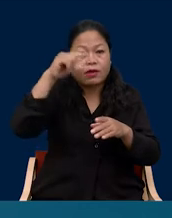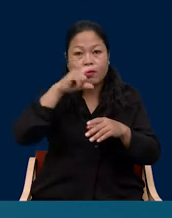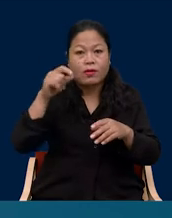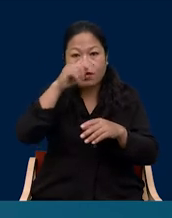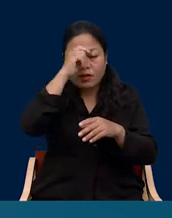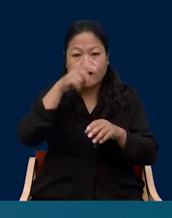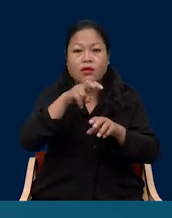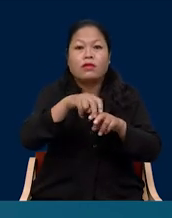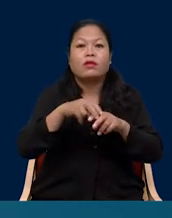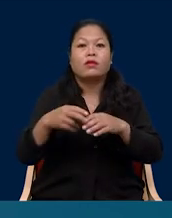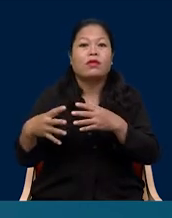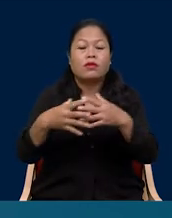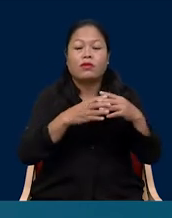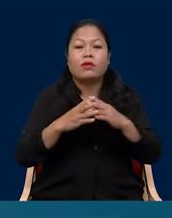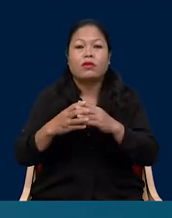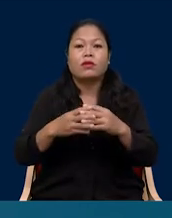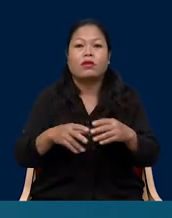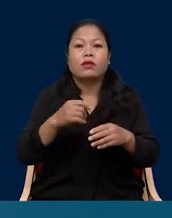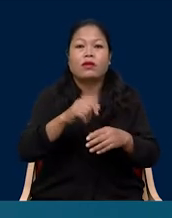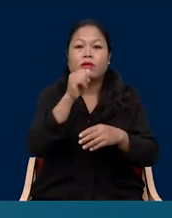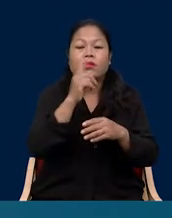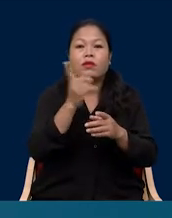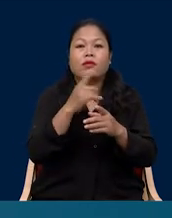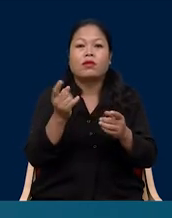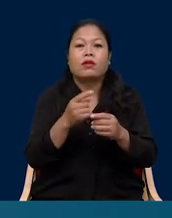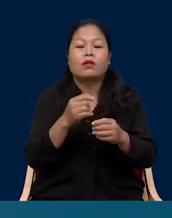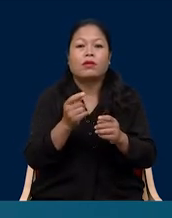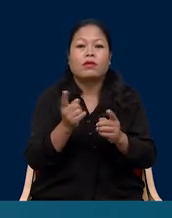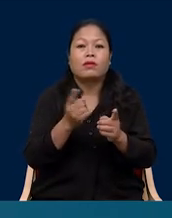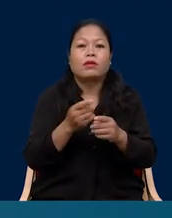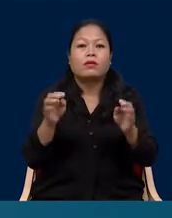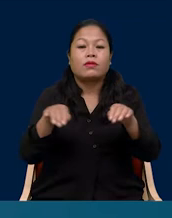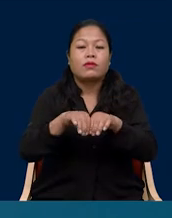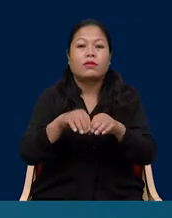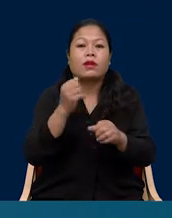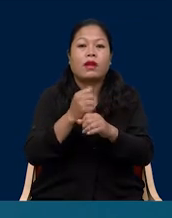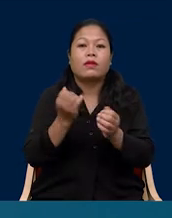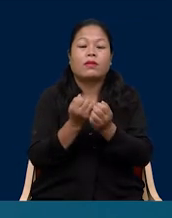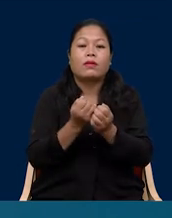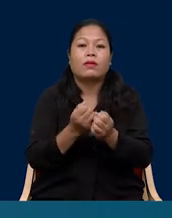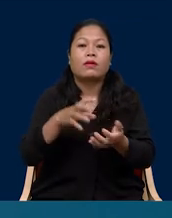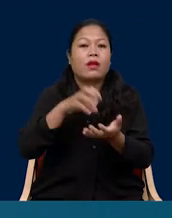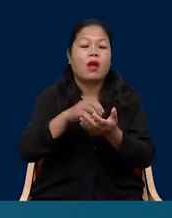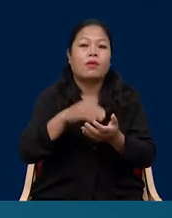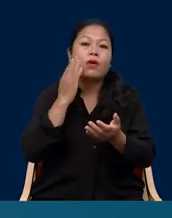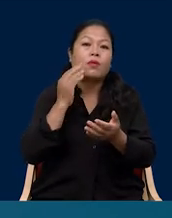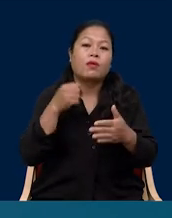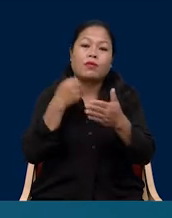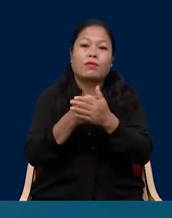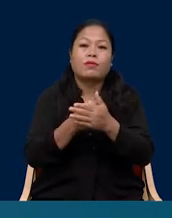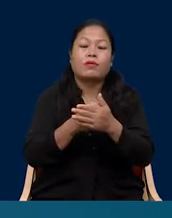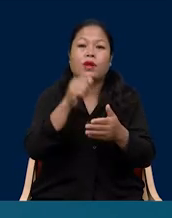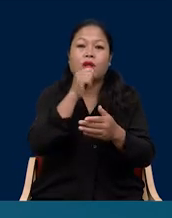वैज्ञानिक अनुसन्धानकर्ता समुदाय र जलवायु सम्बन्धी कदम चाल्ने निकायमा महिला पुगेका छन्। तर पनि जलवायु